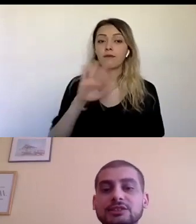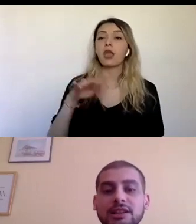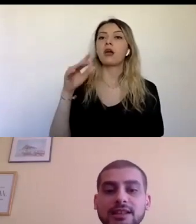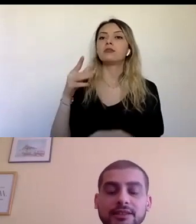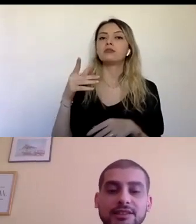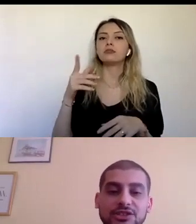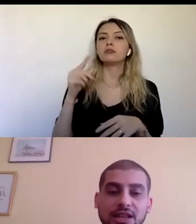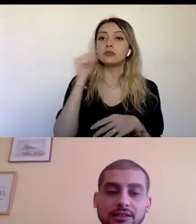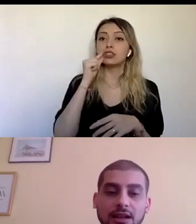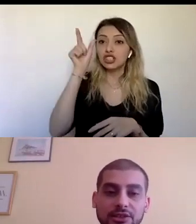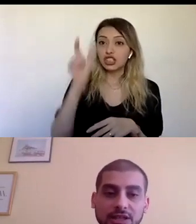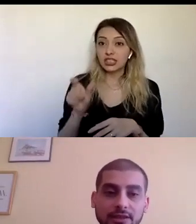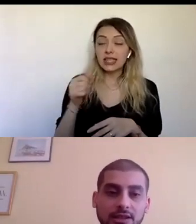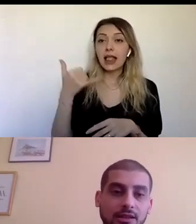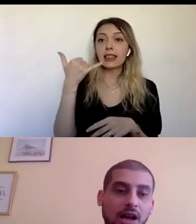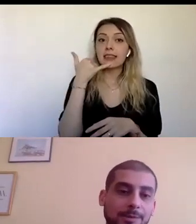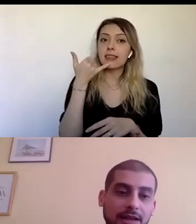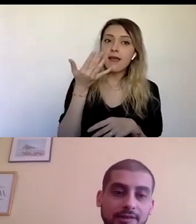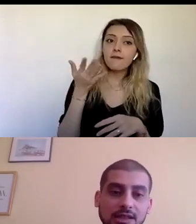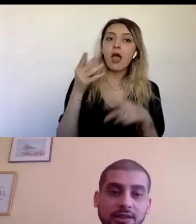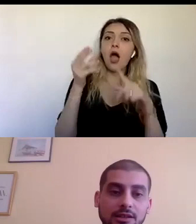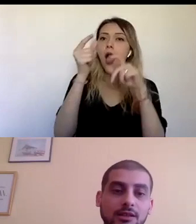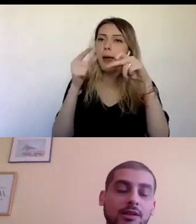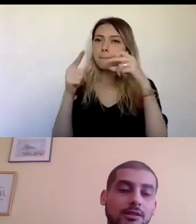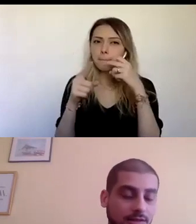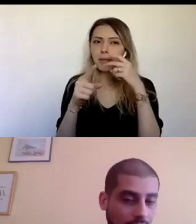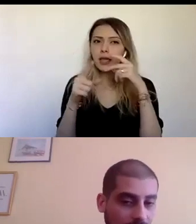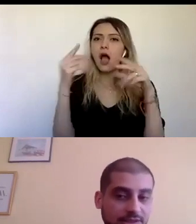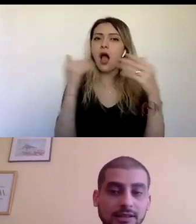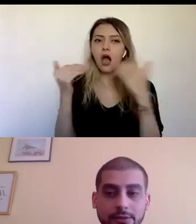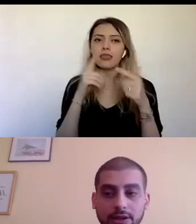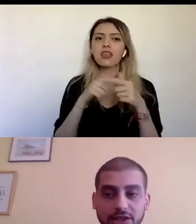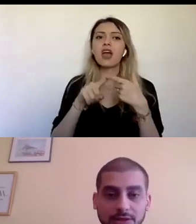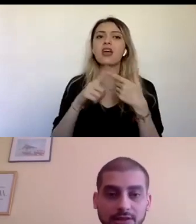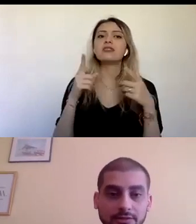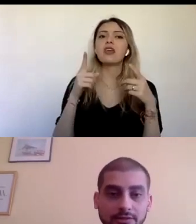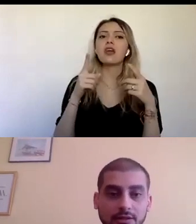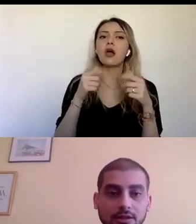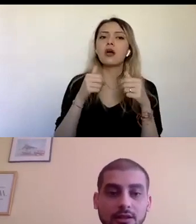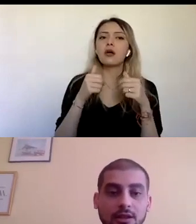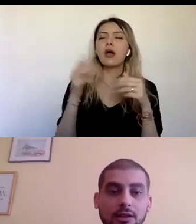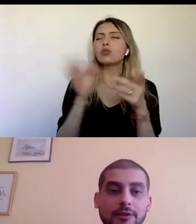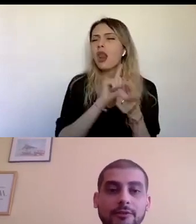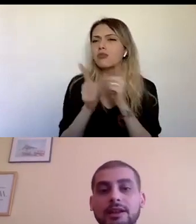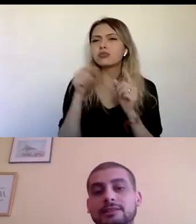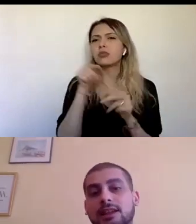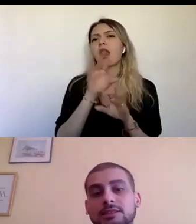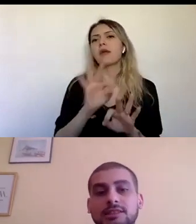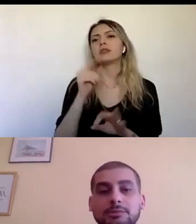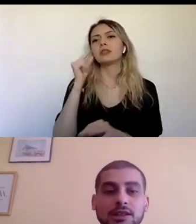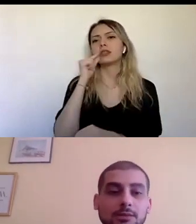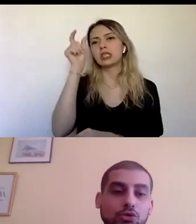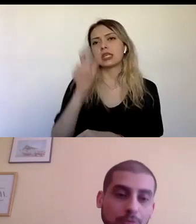Kişisel cihazlardaki, dijital araçlardaki IP adresleri kişisel veri olarak geçmektedir. ve